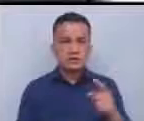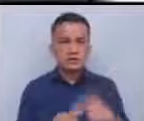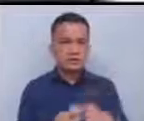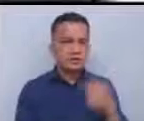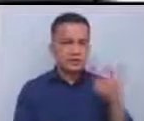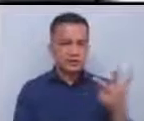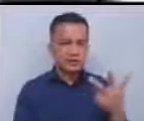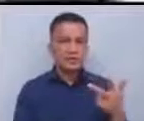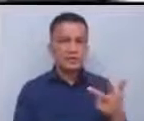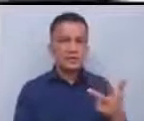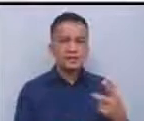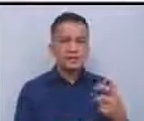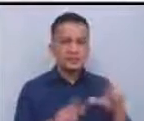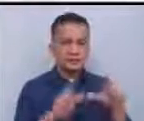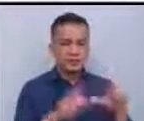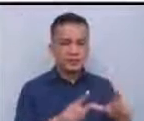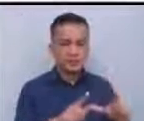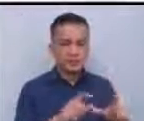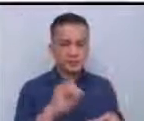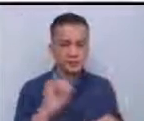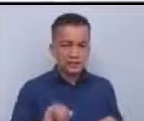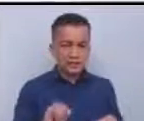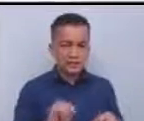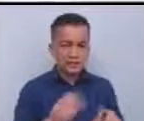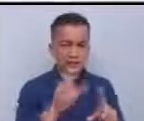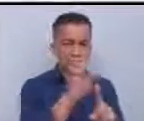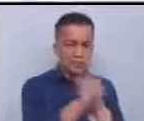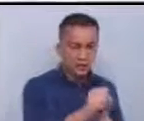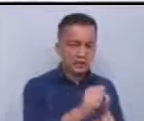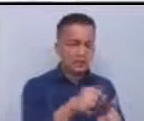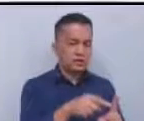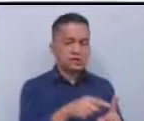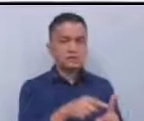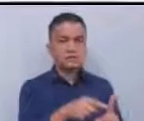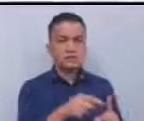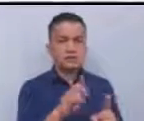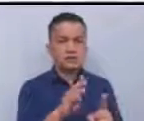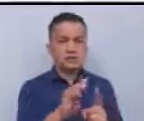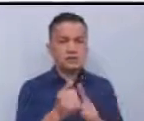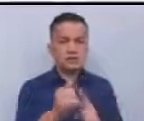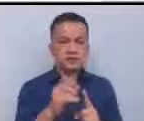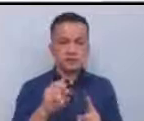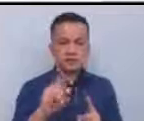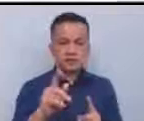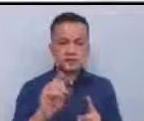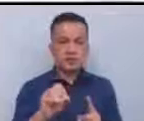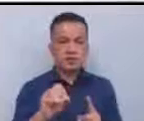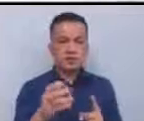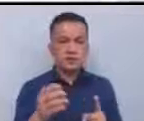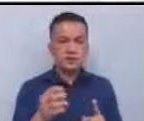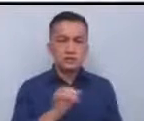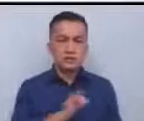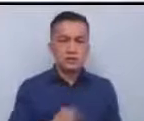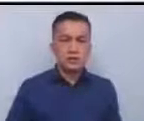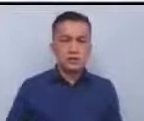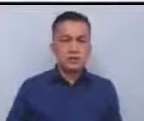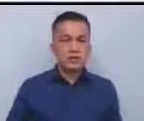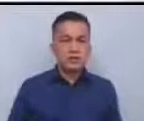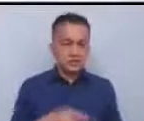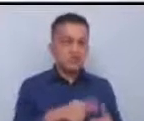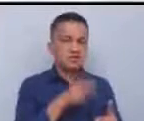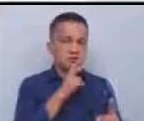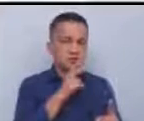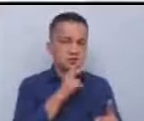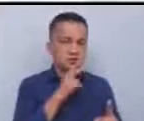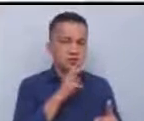Ilagan City sa manhunt operation ay kinasa ng PNP sa Barangay Sipo, Ilagan City, Isabela. Ang suspect ay may pending warrant of arrest sa